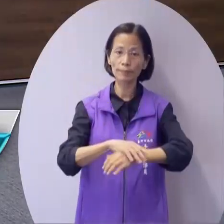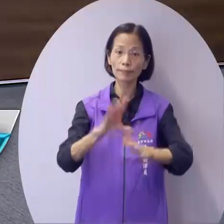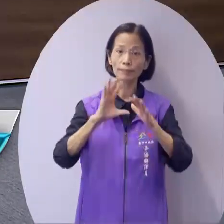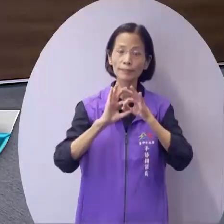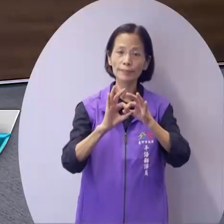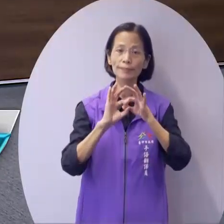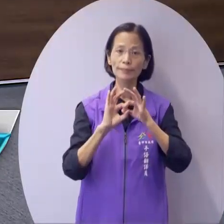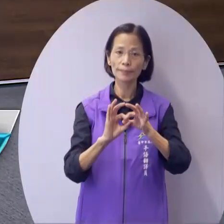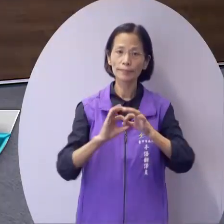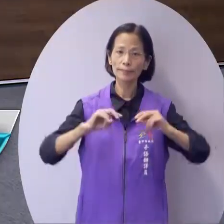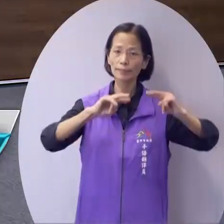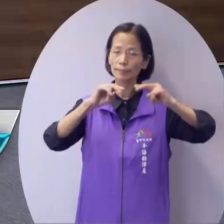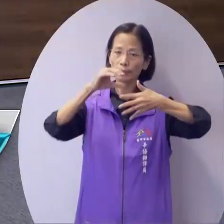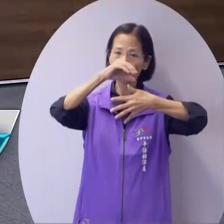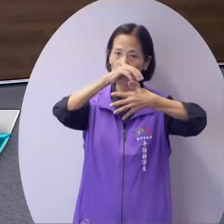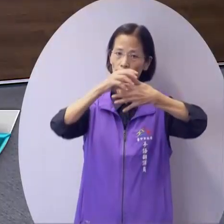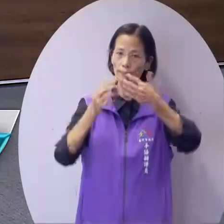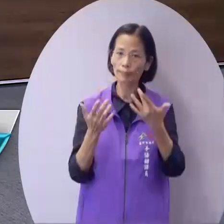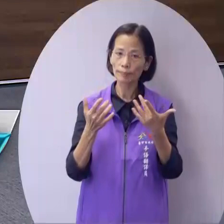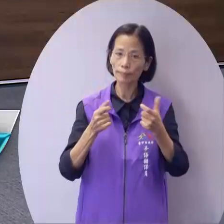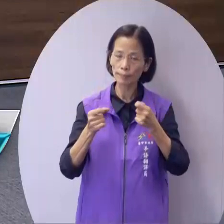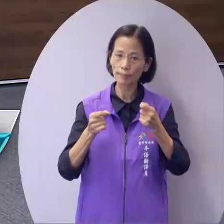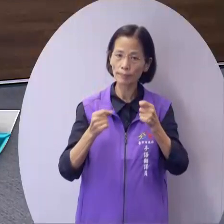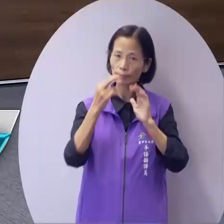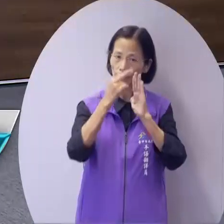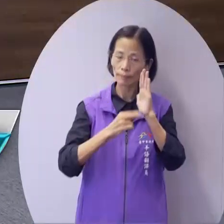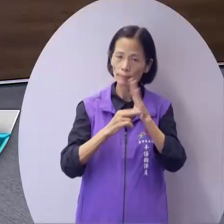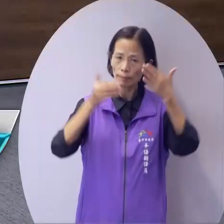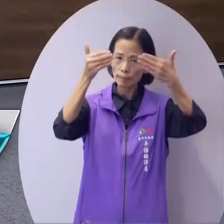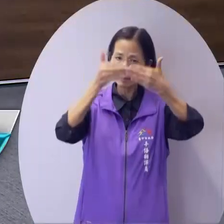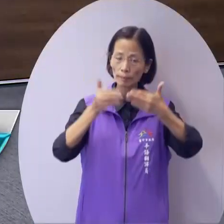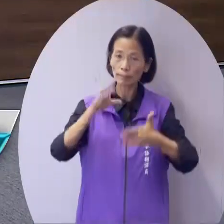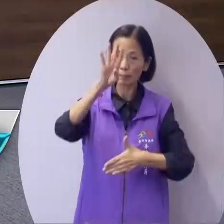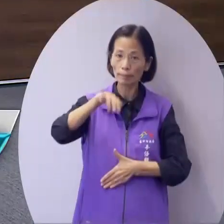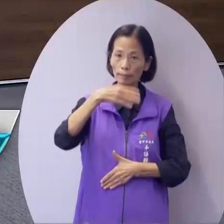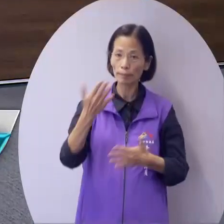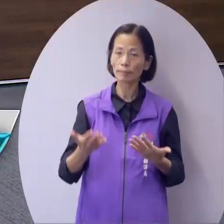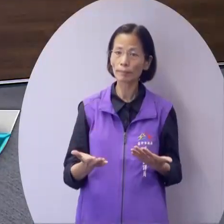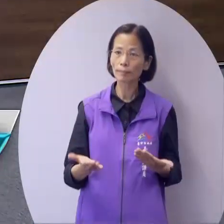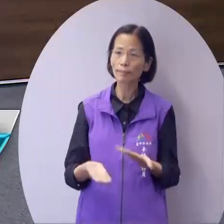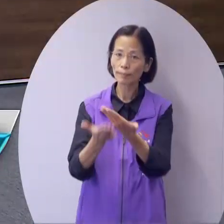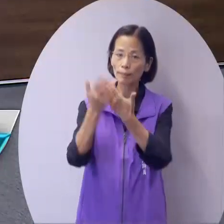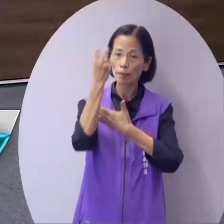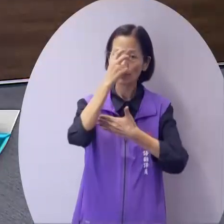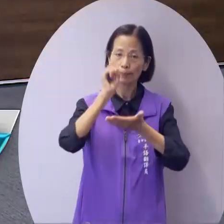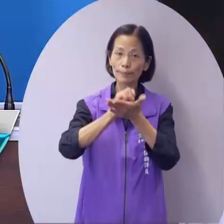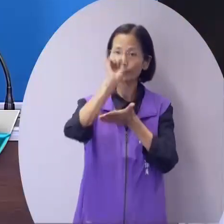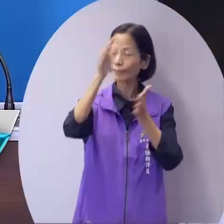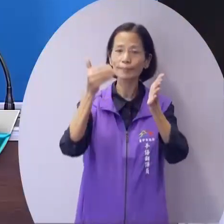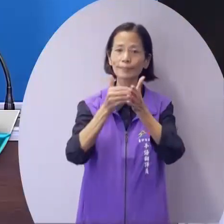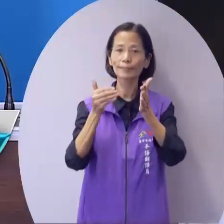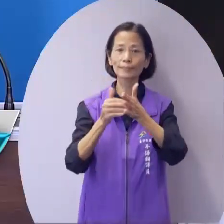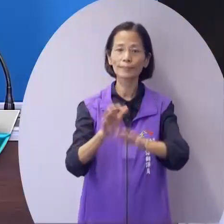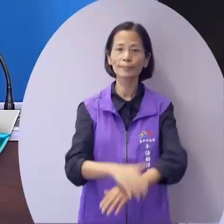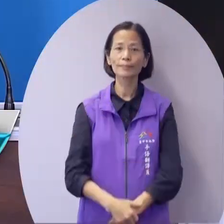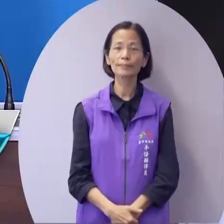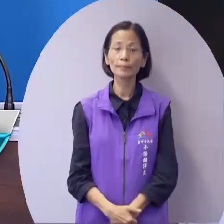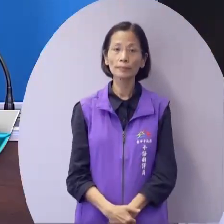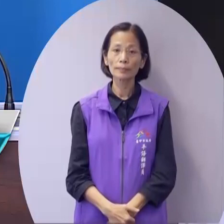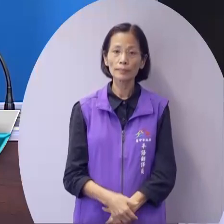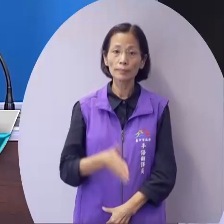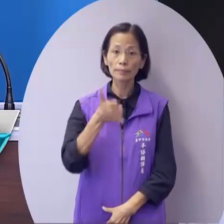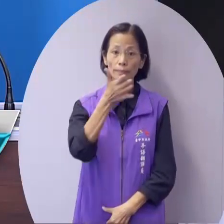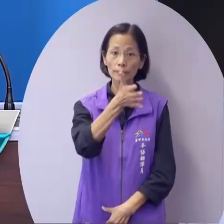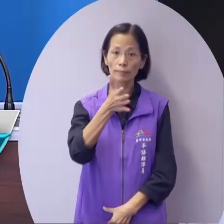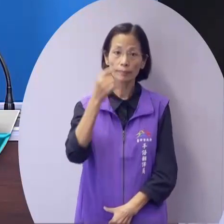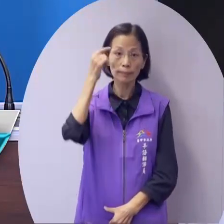关修正条文草案总说明及对照表，请长官参阅。以上报告。 请问大家